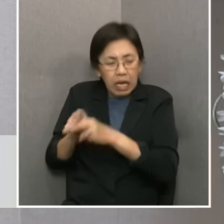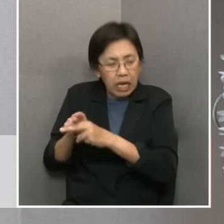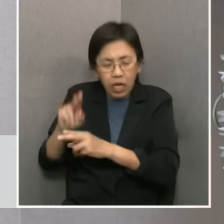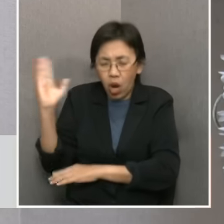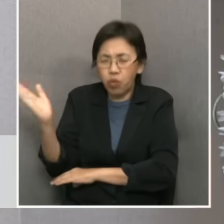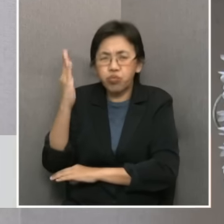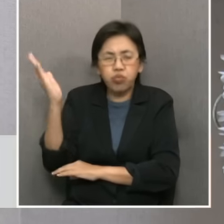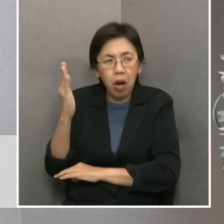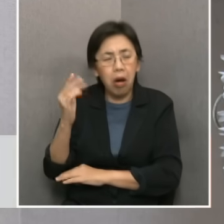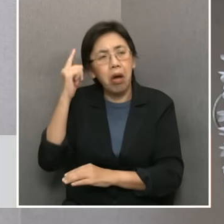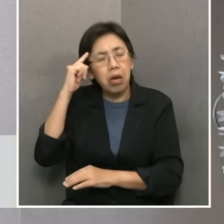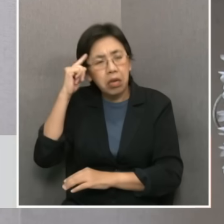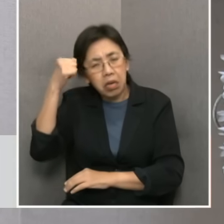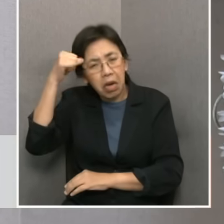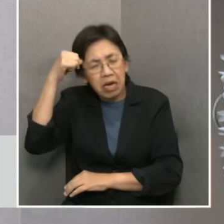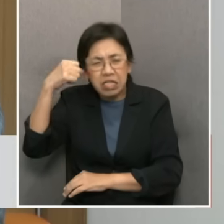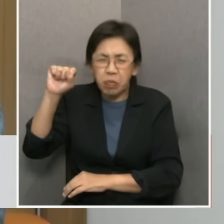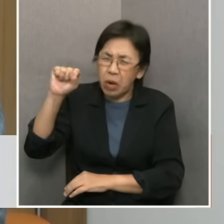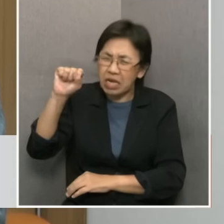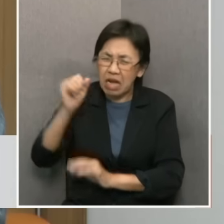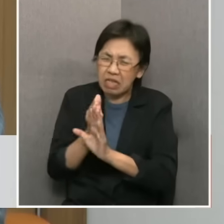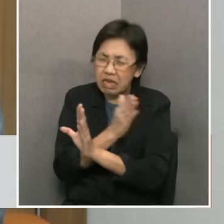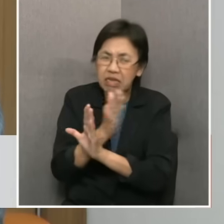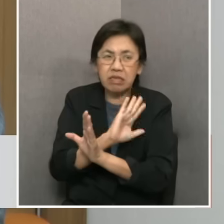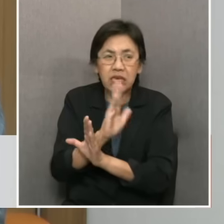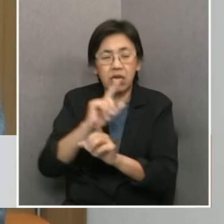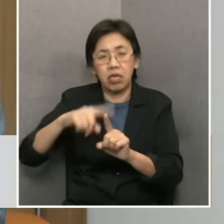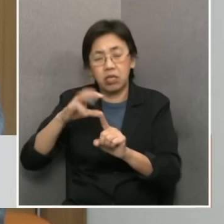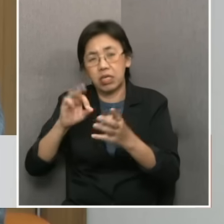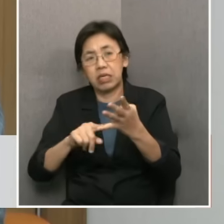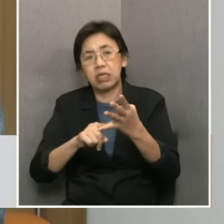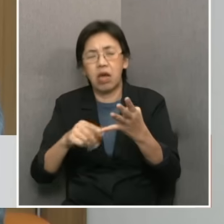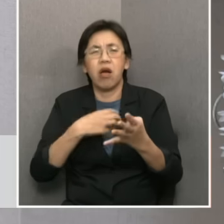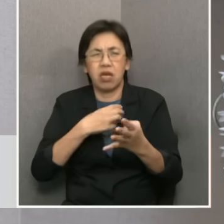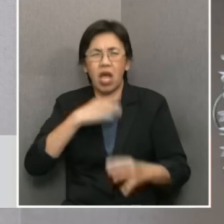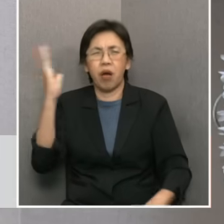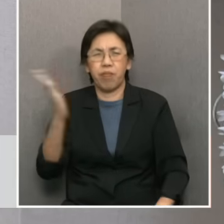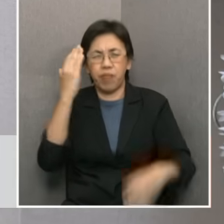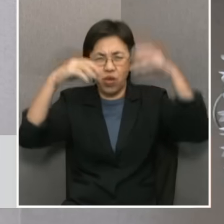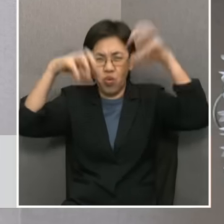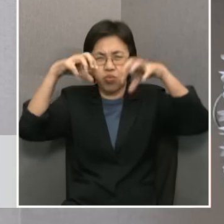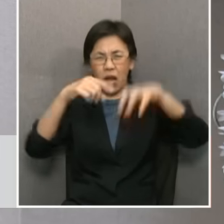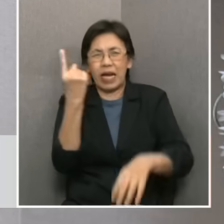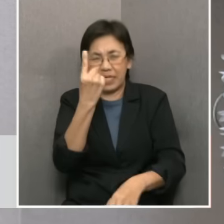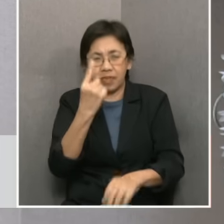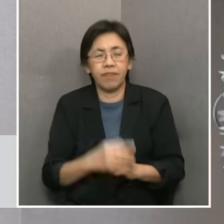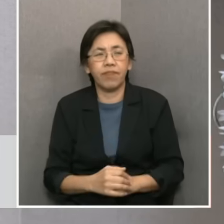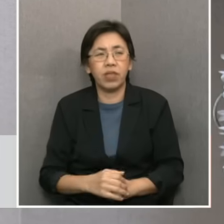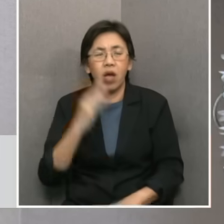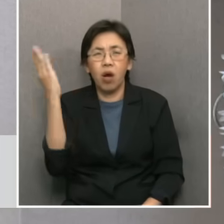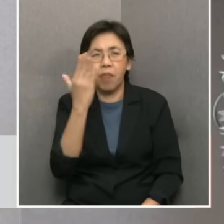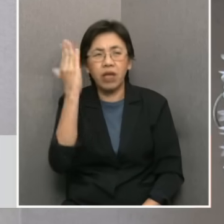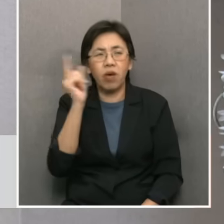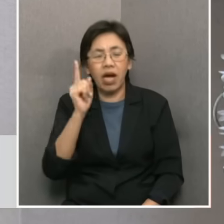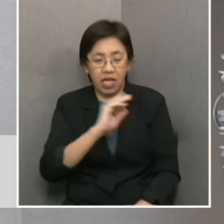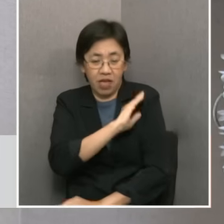รณ์ยาวกว่า10วันนี่มันก็ไม่มีความแม่นยำปลายเดือนกันยาเราหวังว่าจะเข้ามาสักลูกหนึ่งนะครับเข้ามาลูกหนึ่งหมายถึงว่าพ้นฟิ